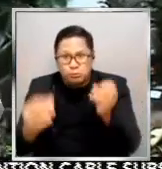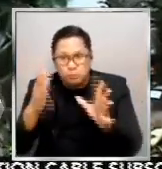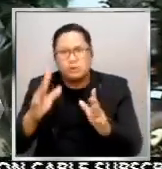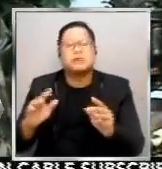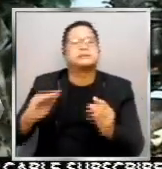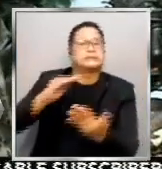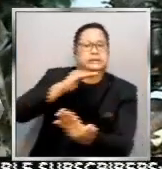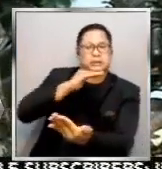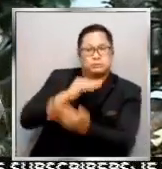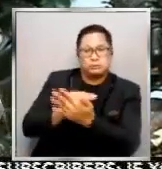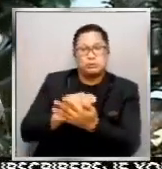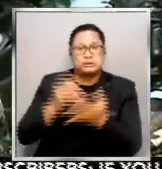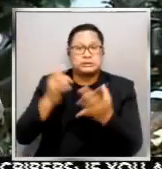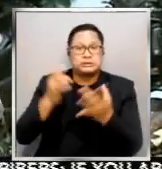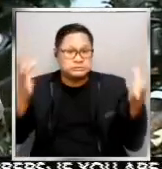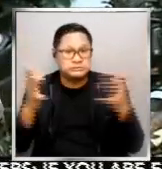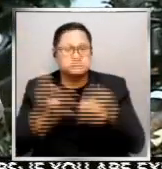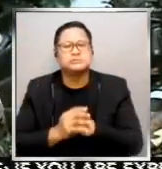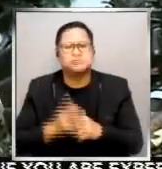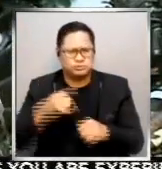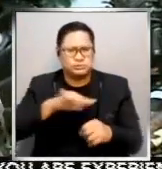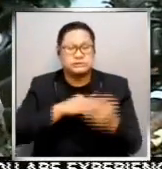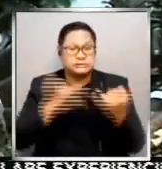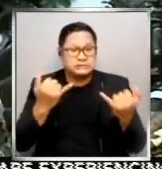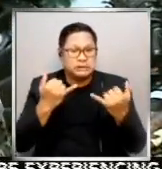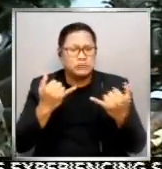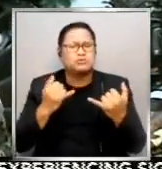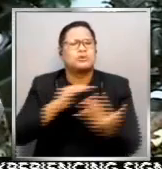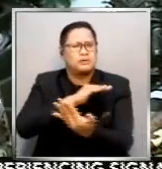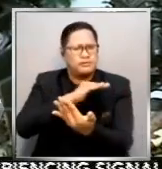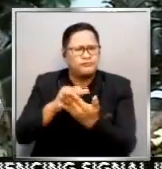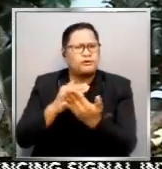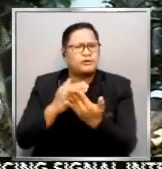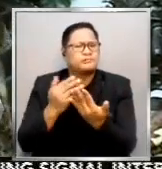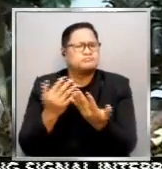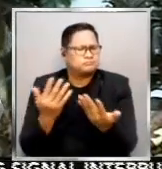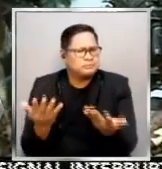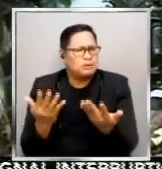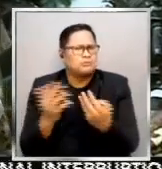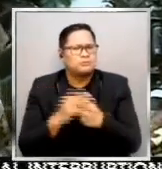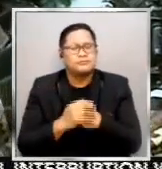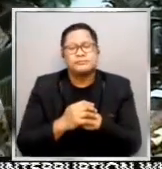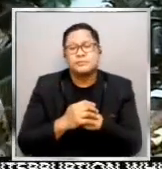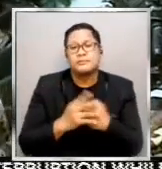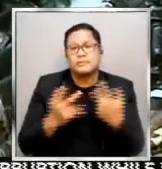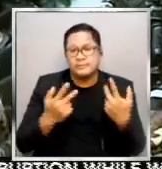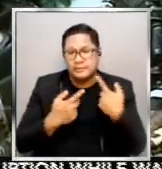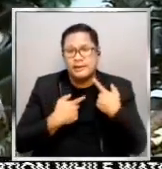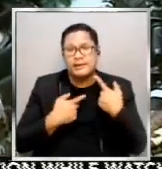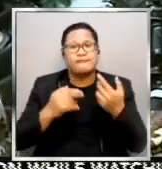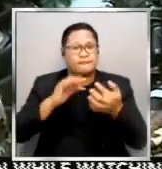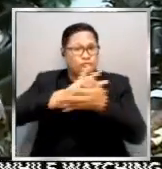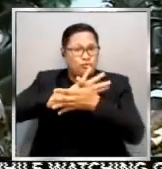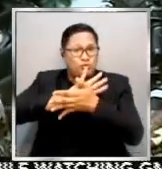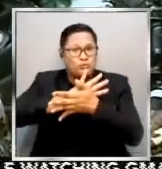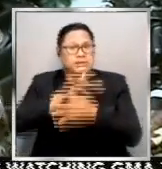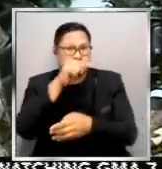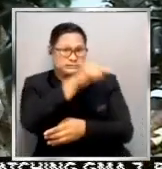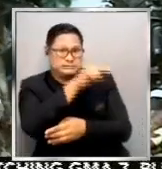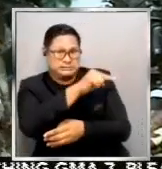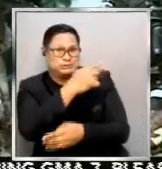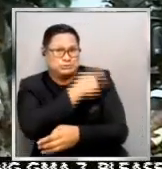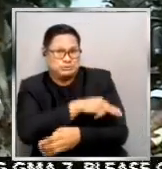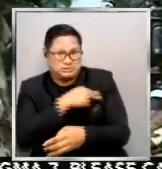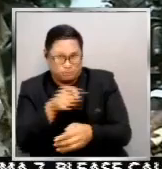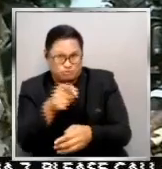the injuries it causes. So para maiwasan na natin, meron ng mga COVID sa cases sa hospital. Dadagdagan pa natin